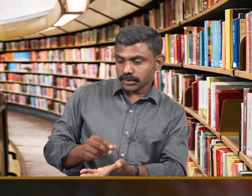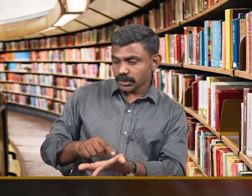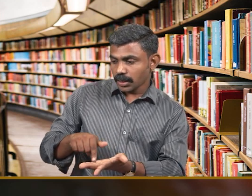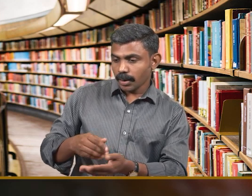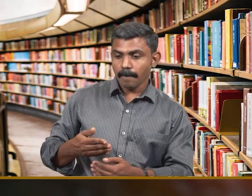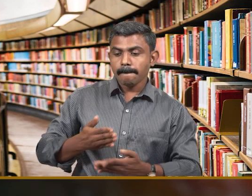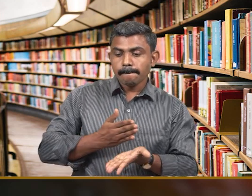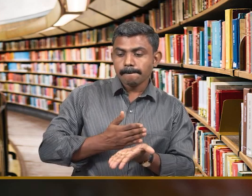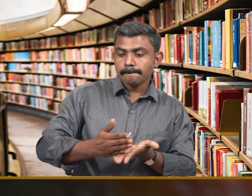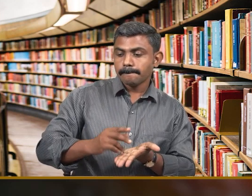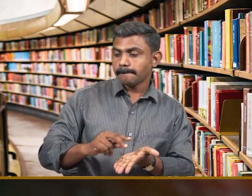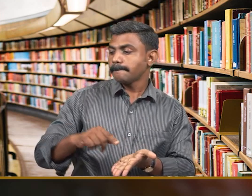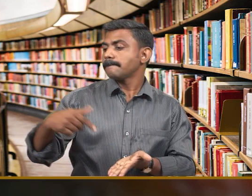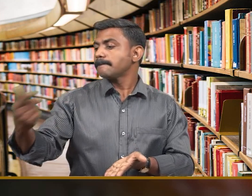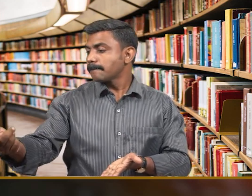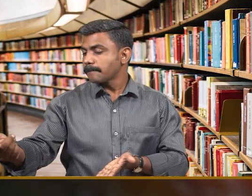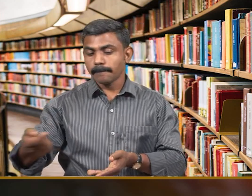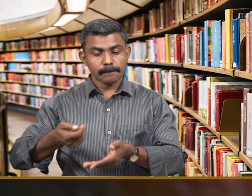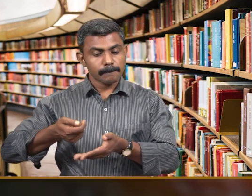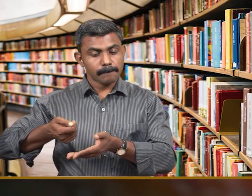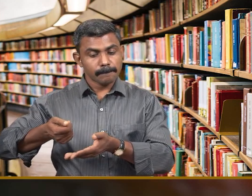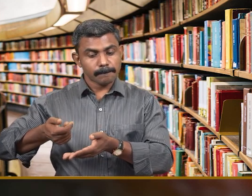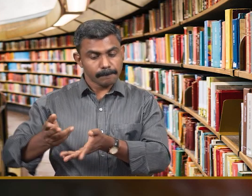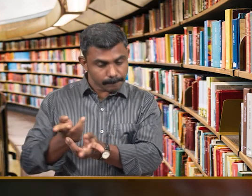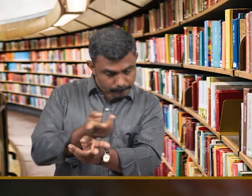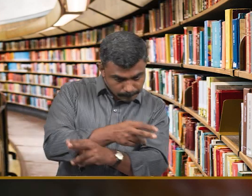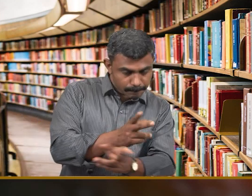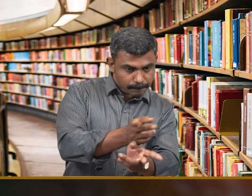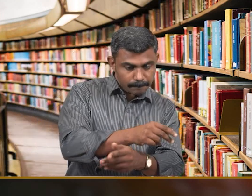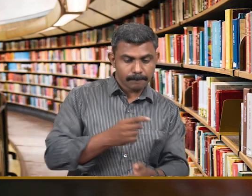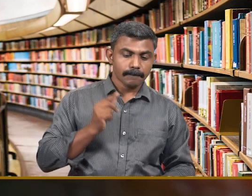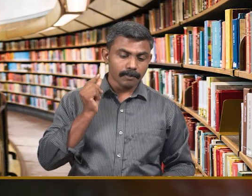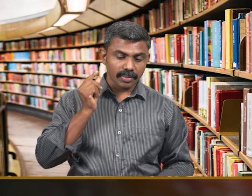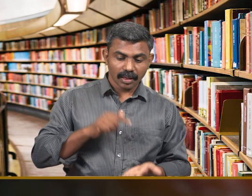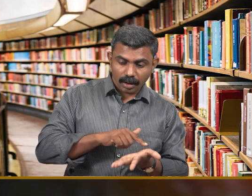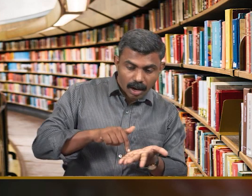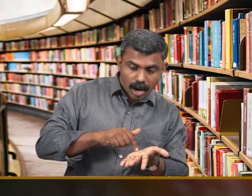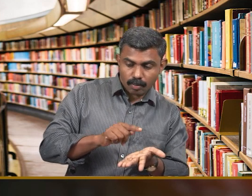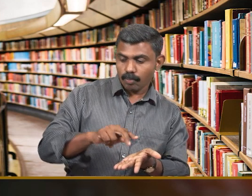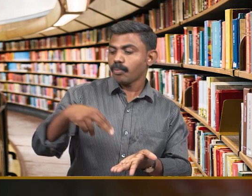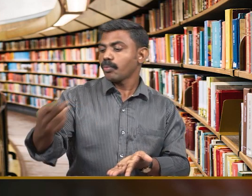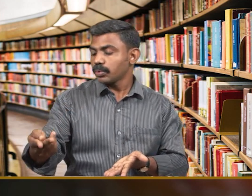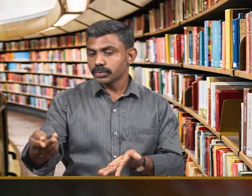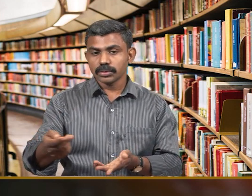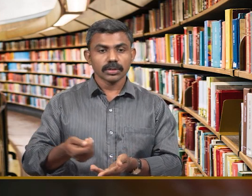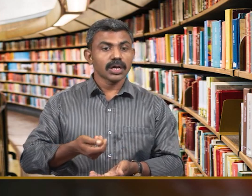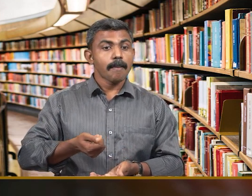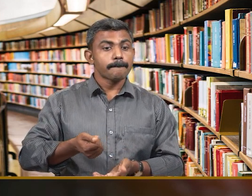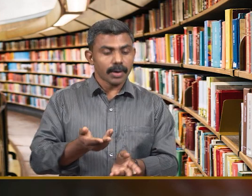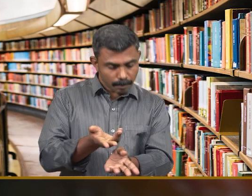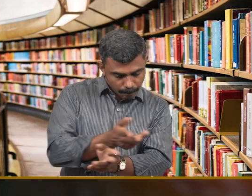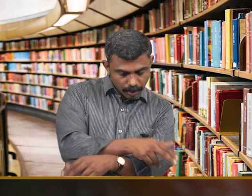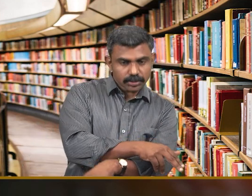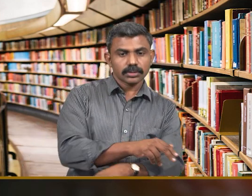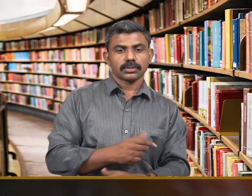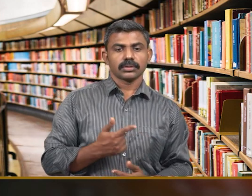என்ன அப்படின்னு பார்த்தீங்கன்னா ஒரு நாட்டில் பணம் வந்து எப்படின்னா அந்த தங்கத்தை கொடுத்துட்டு அவங்க வந்து இப்போ ஒரு பேங்கில் போயிட்டு என்ன பண்ணலாம் தங்கம் அவங்கள்ட்ட